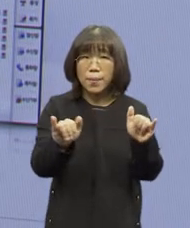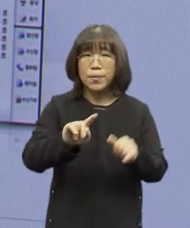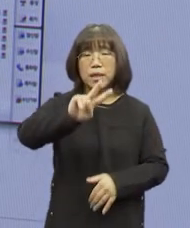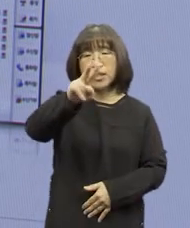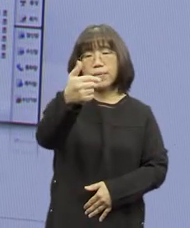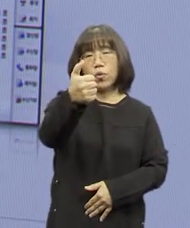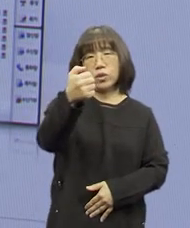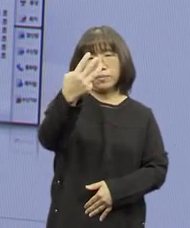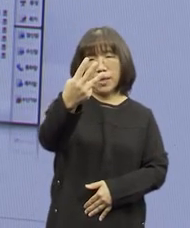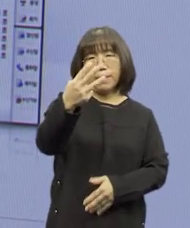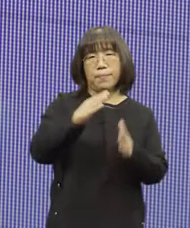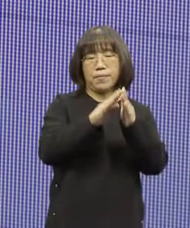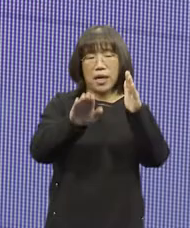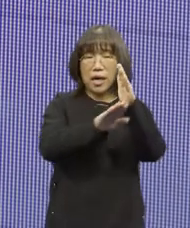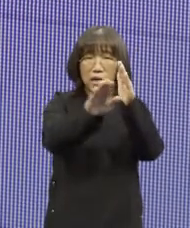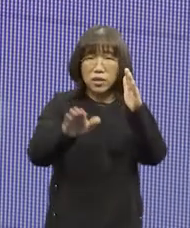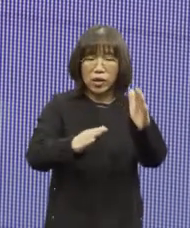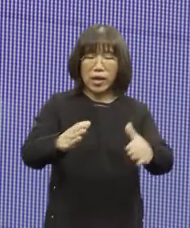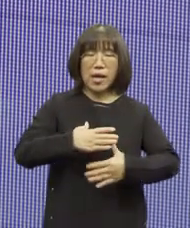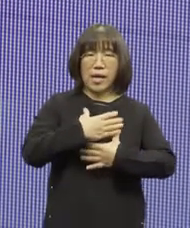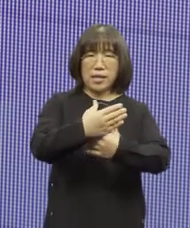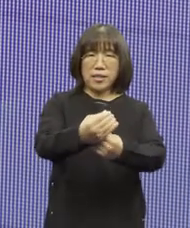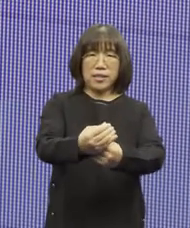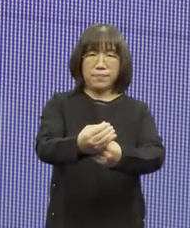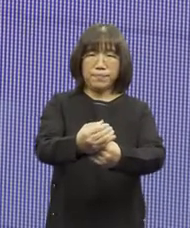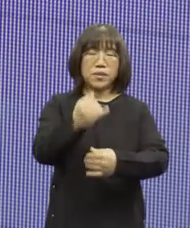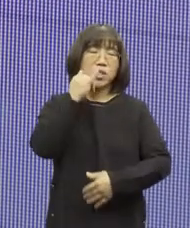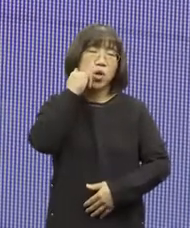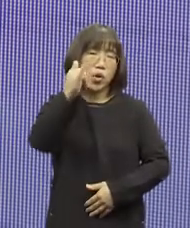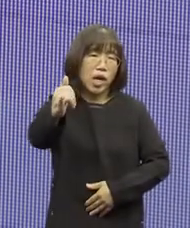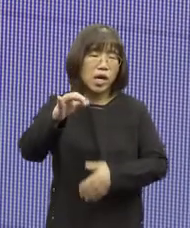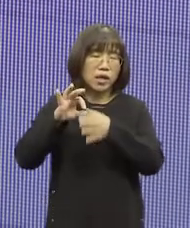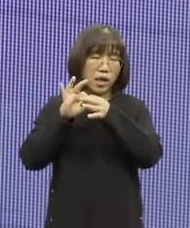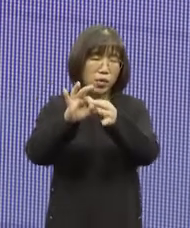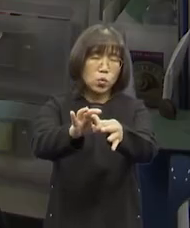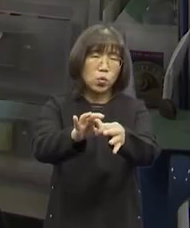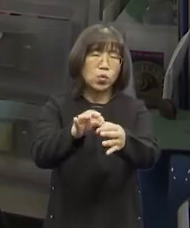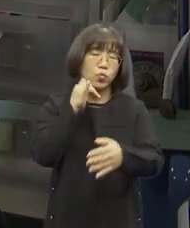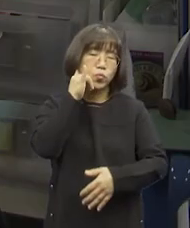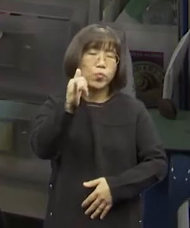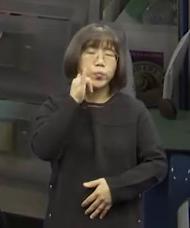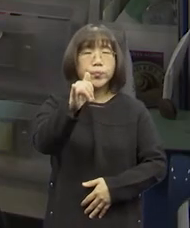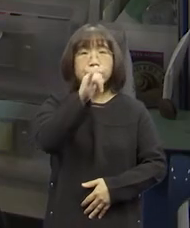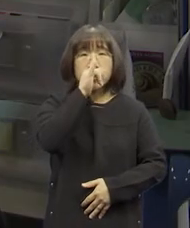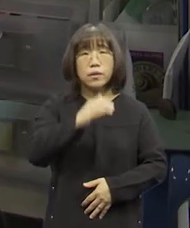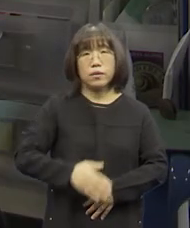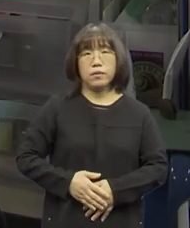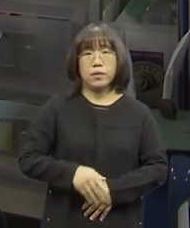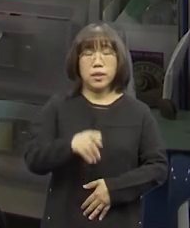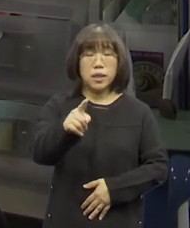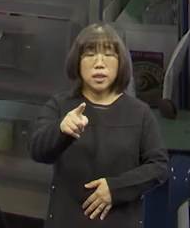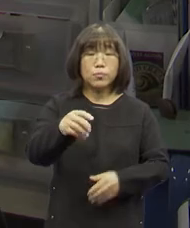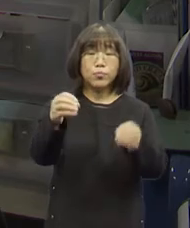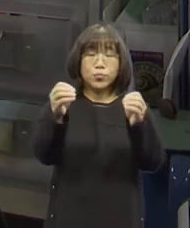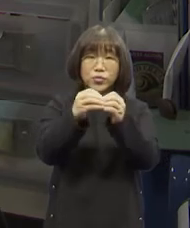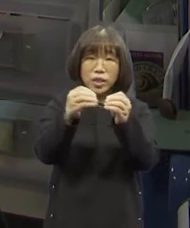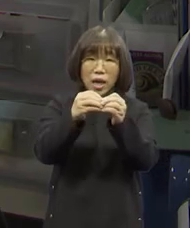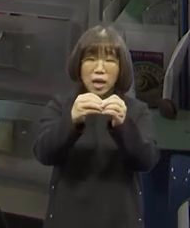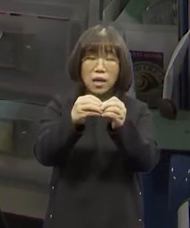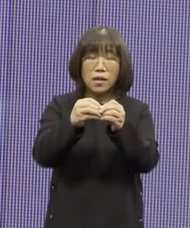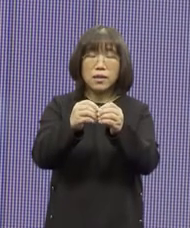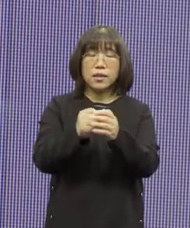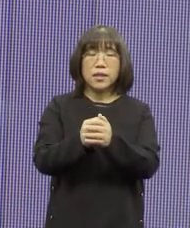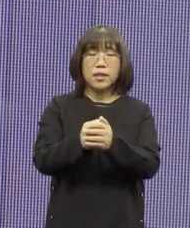등 253명의 안전 취약 가구에 안심콜 전화를 정기적으로 발송하고 있습니다.